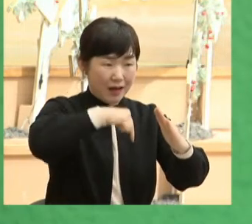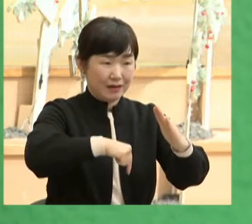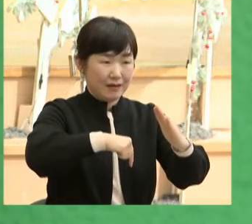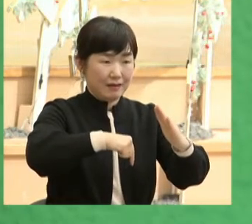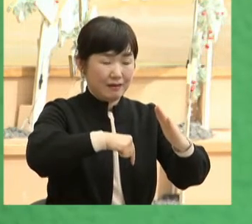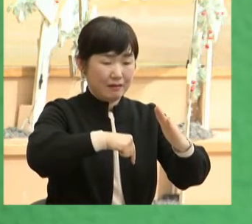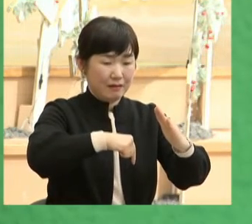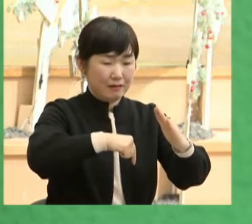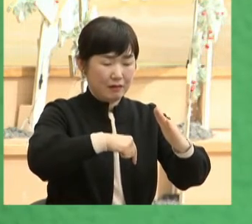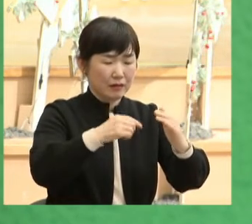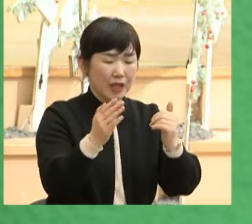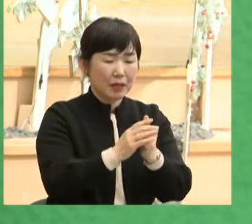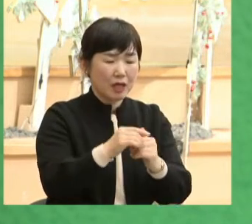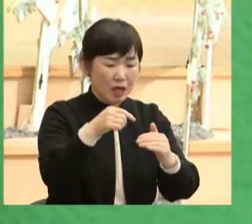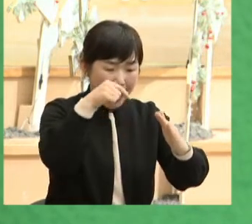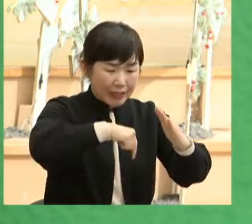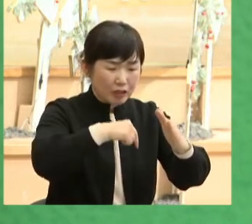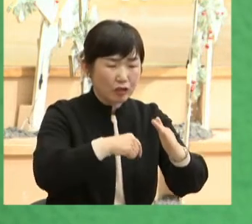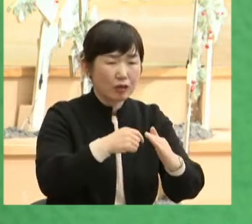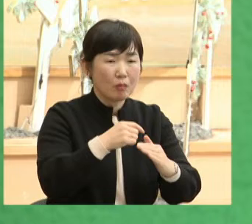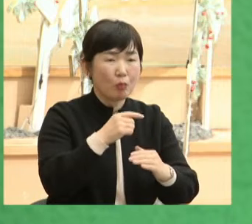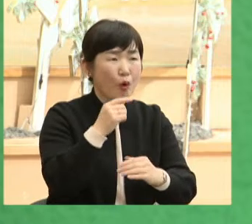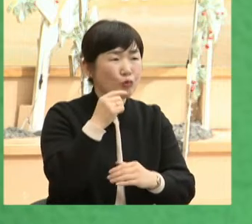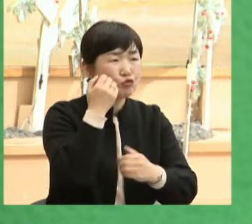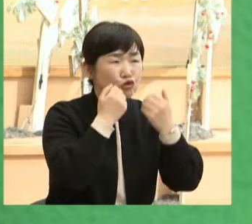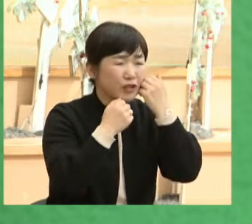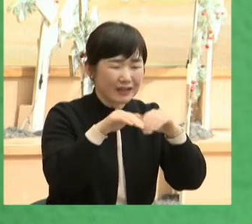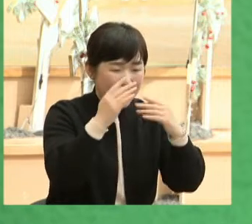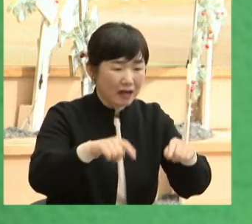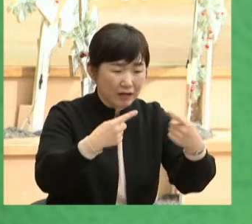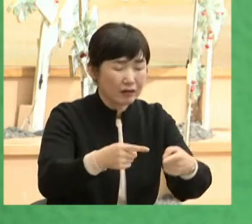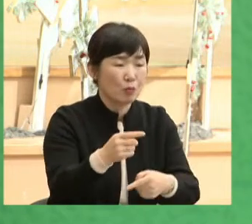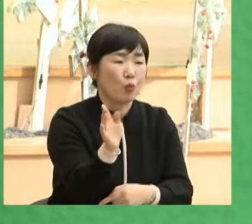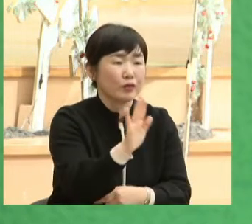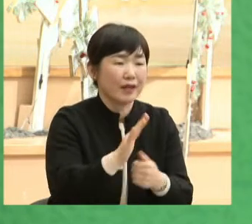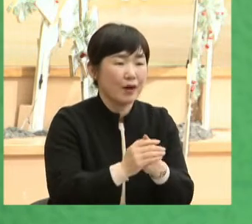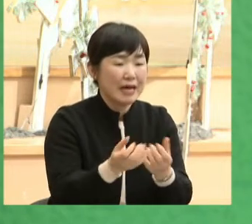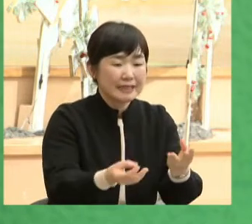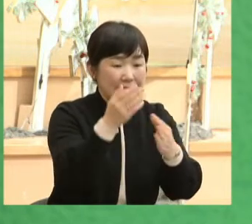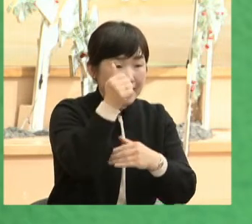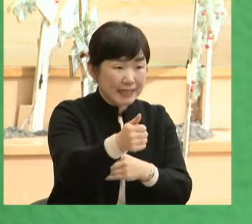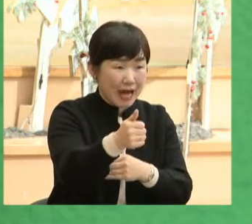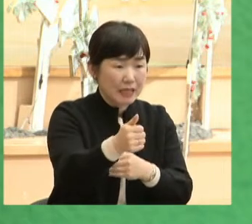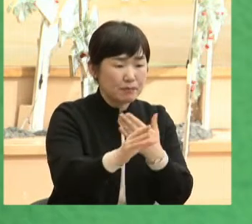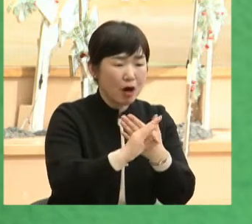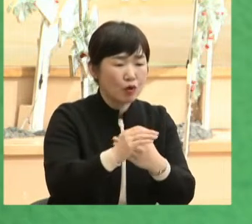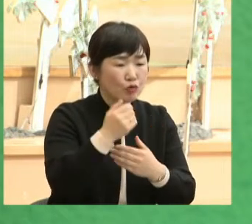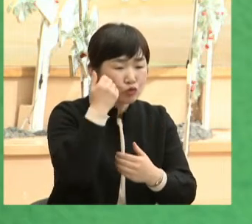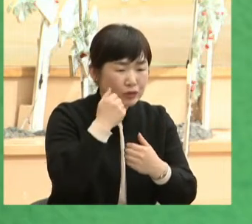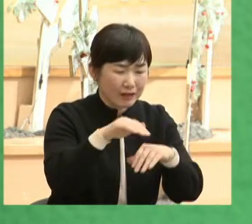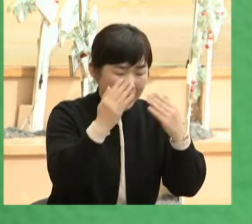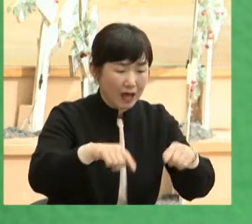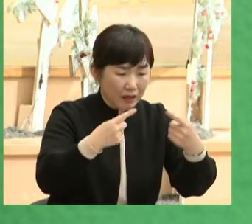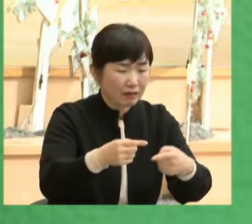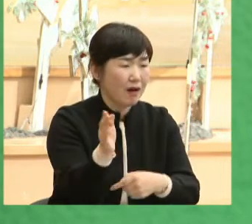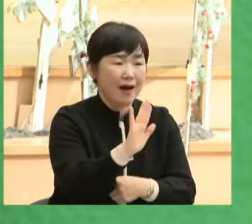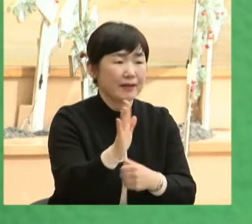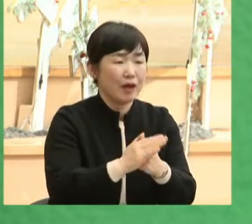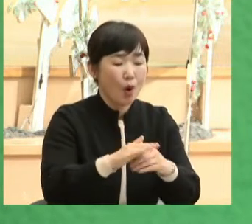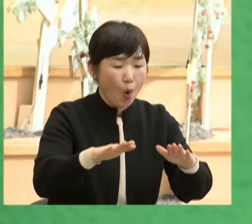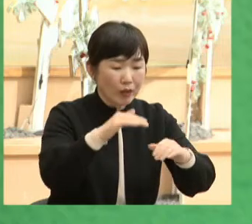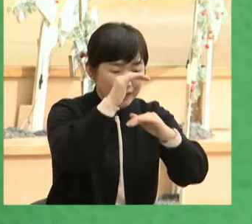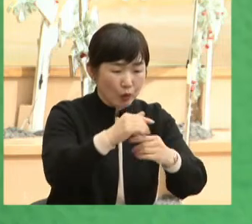그래요 아무나 들어가는 장소가 아니 새 사장이라고 해서 벌컥벌컥 들어갈 수 있는 곳이 아니 그래서 어떻게 했다고 오늘 본문에